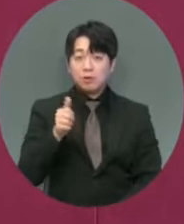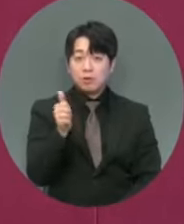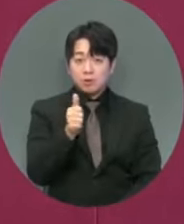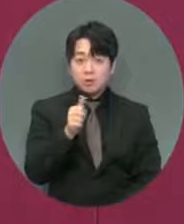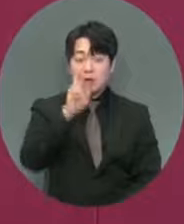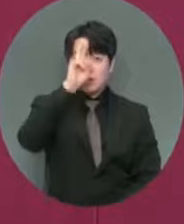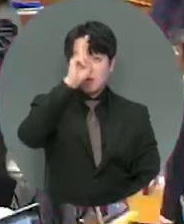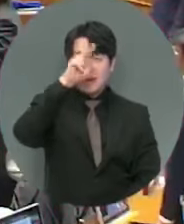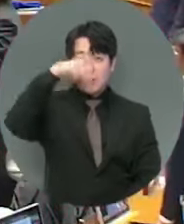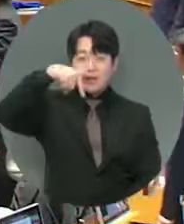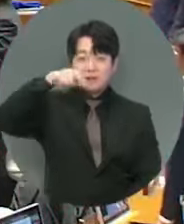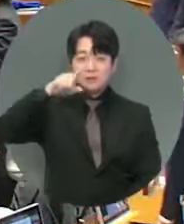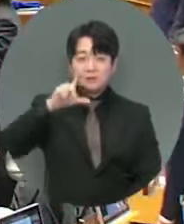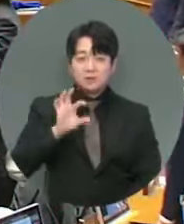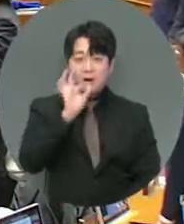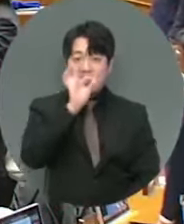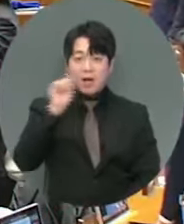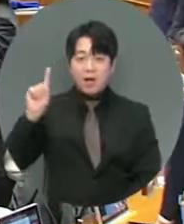박정아 의원,